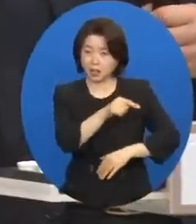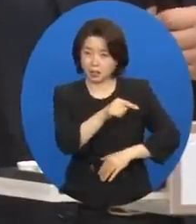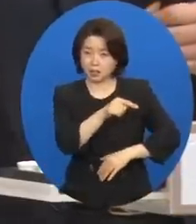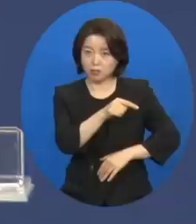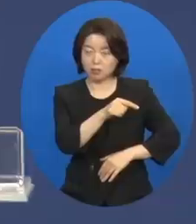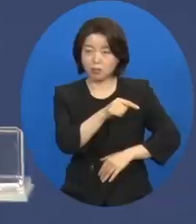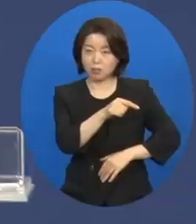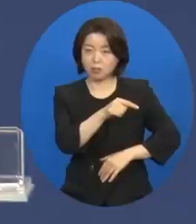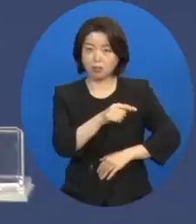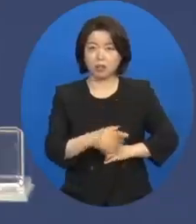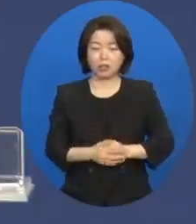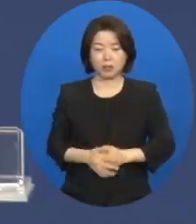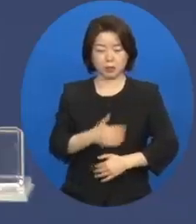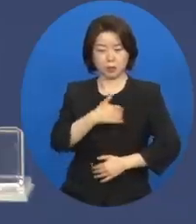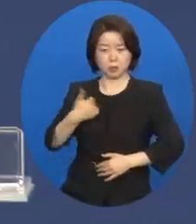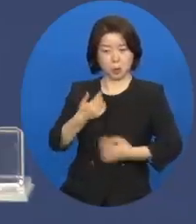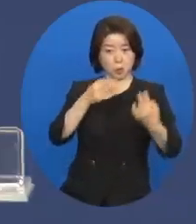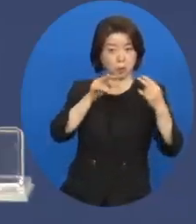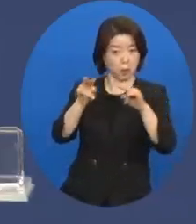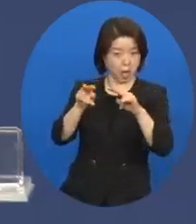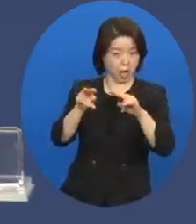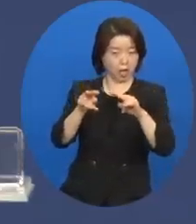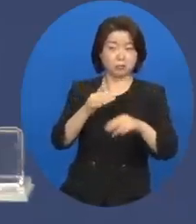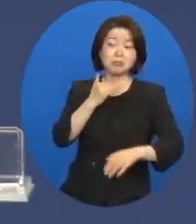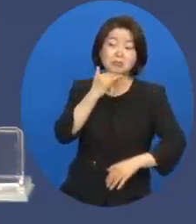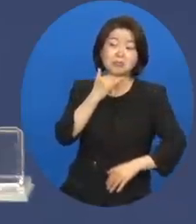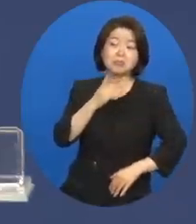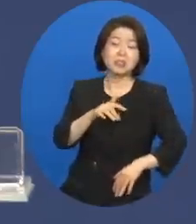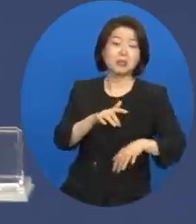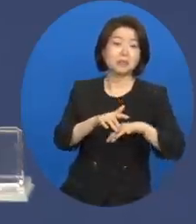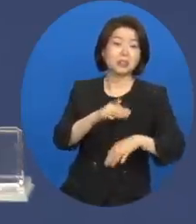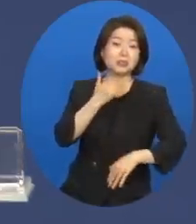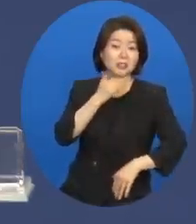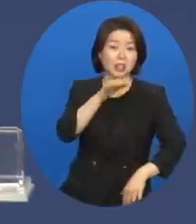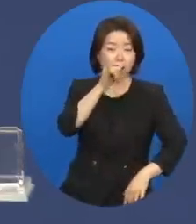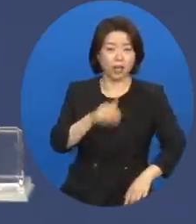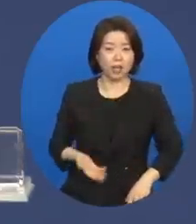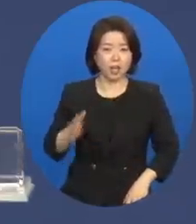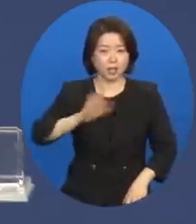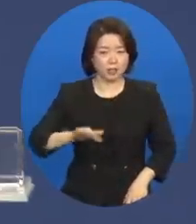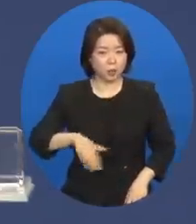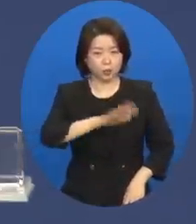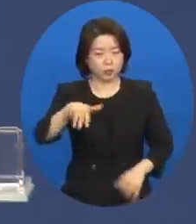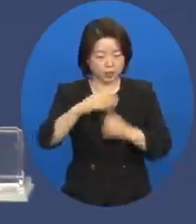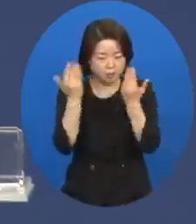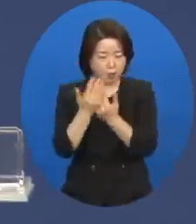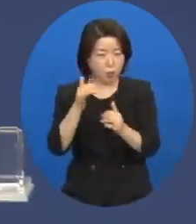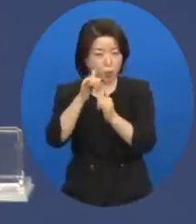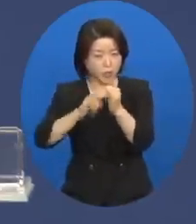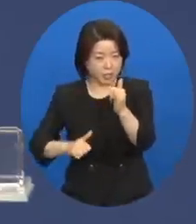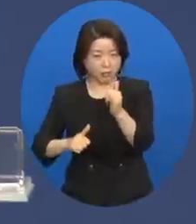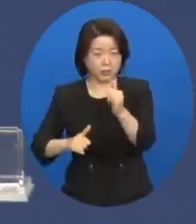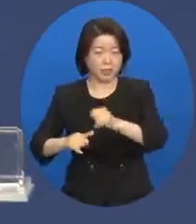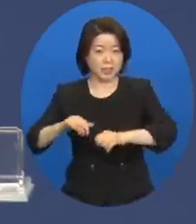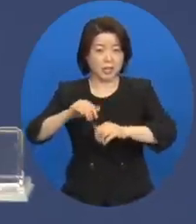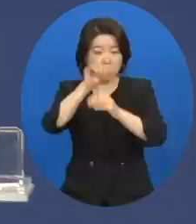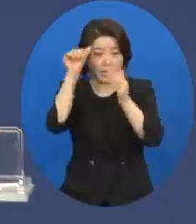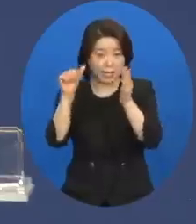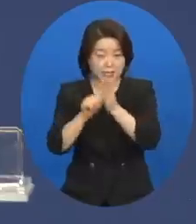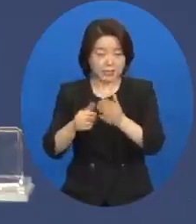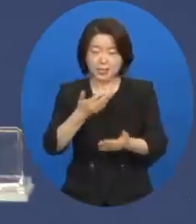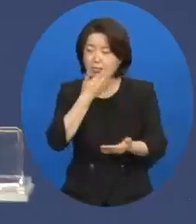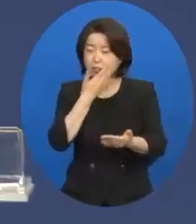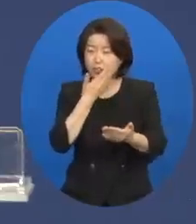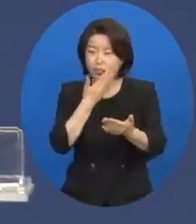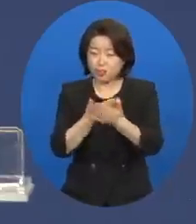다른 건 그래도 여유 있게 바라보는데요. 이 우리의 모든 역사와 인생의 가장 핵심적인